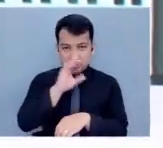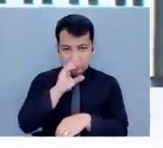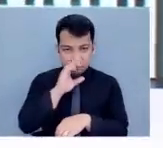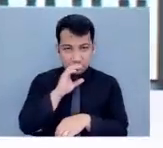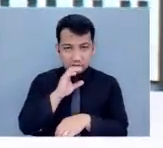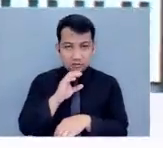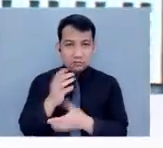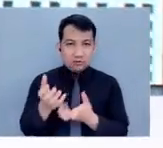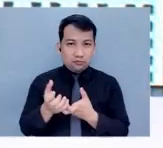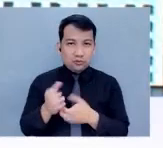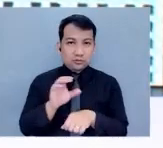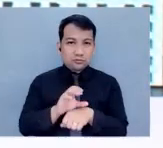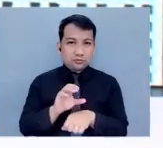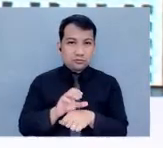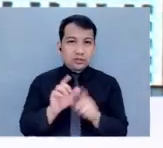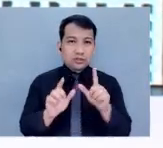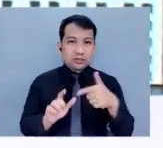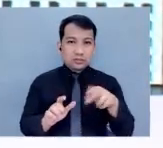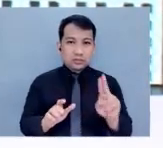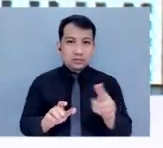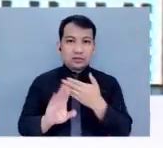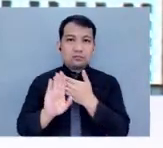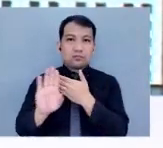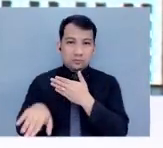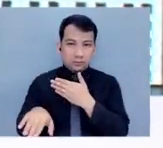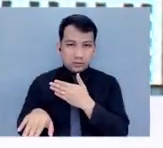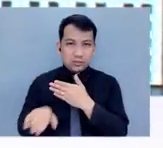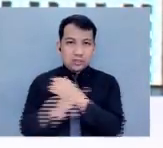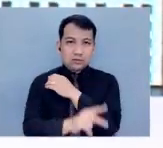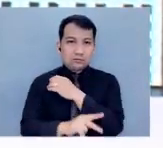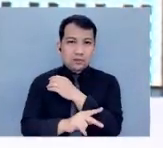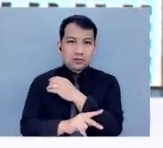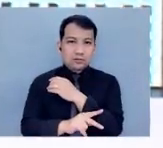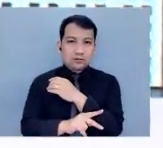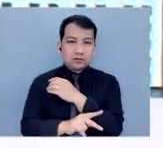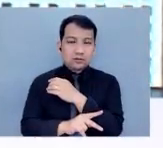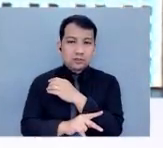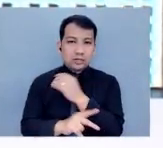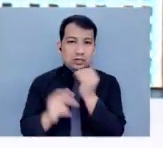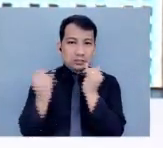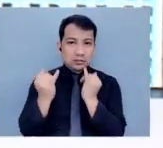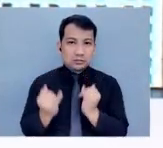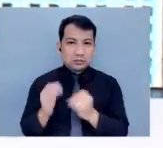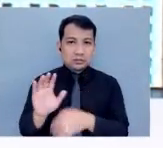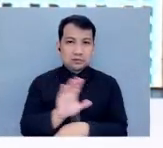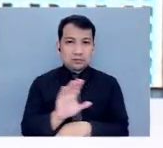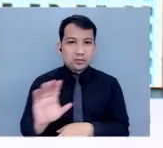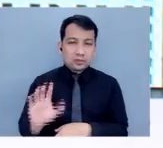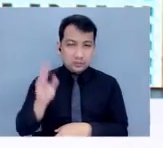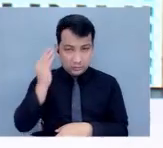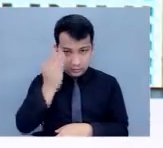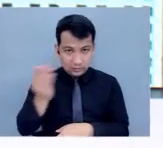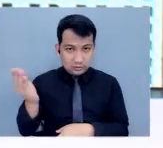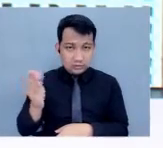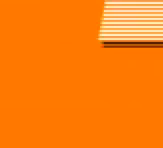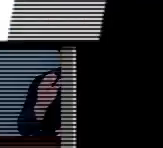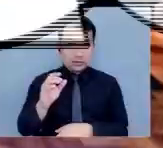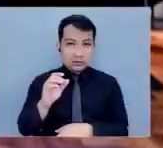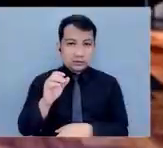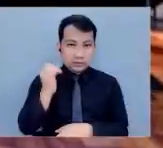at ng lokal na pamahalaan, maibalik sa probinsya ang mga imahen. Nasa frontline na balitang yan, si John Aroa.